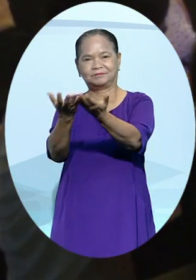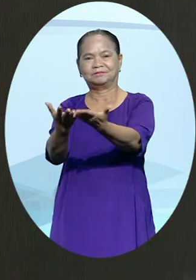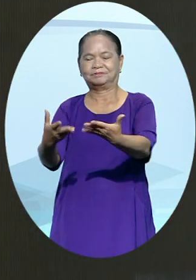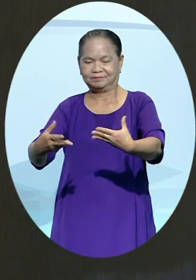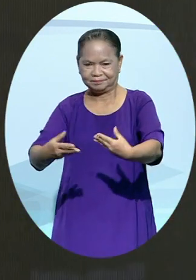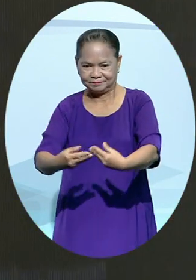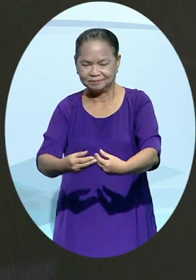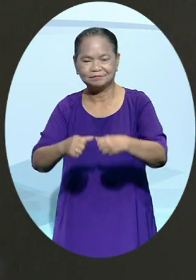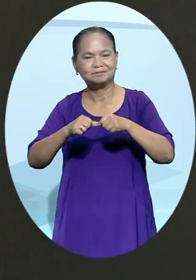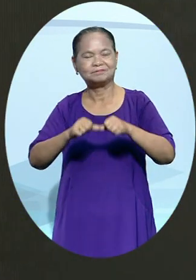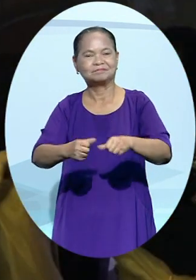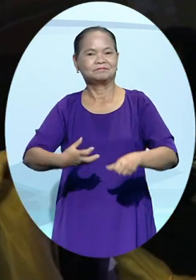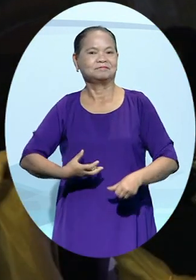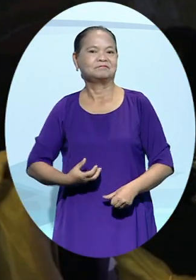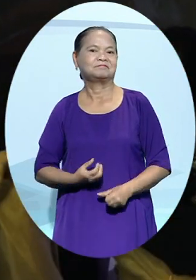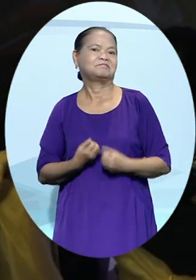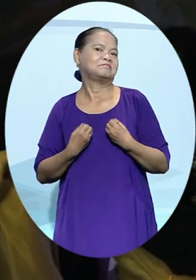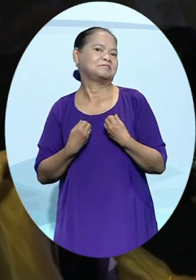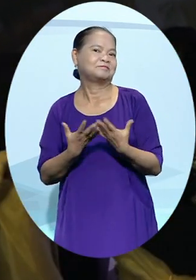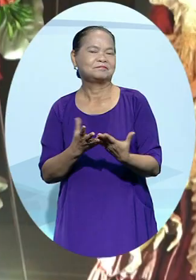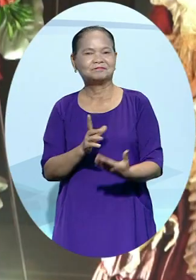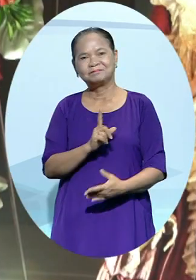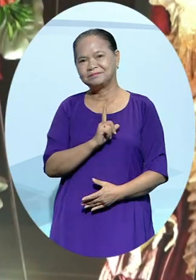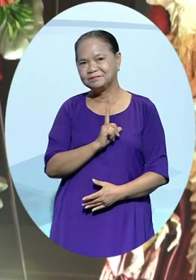tư định cư an toàn, nhanh chóng và tiết kiệm.